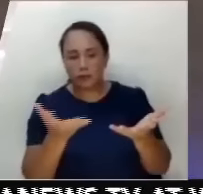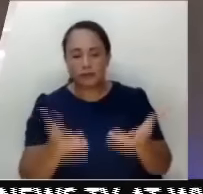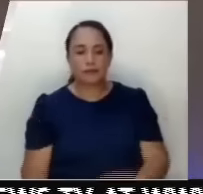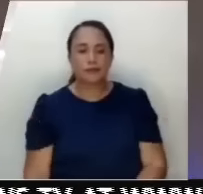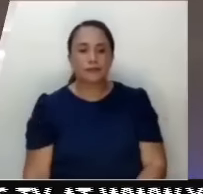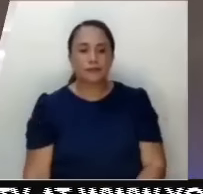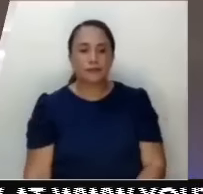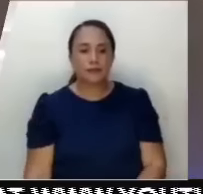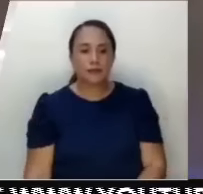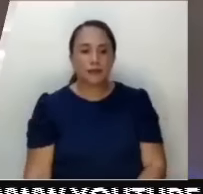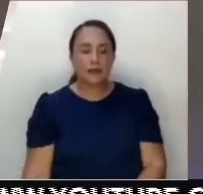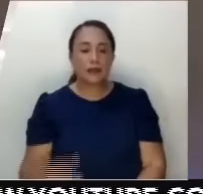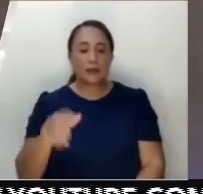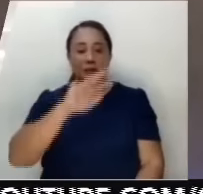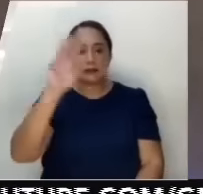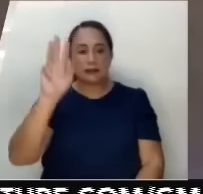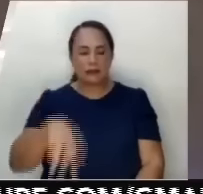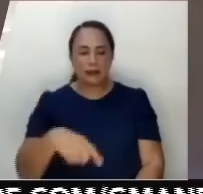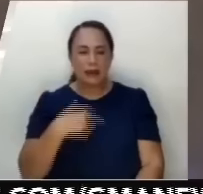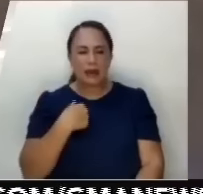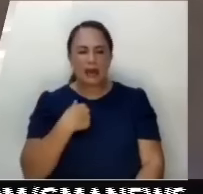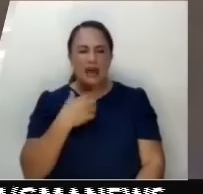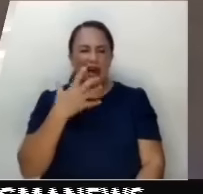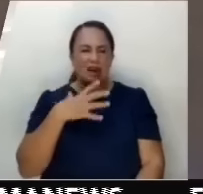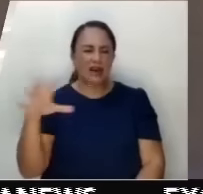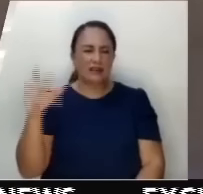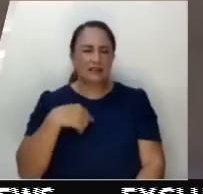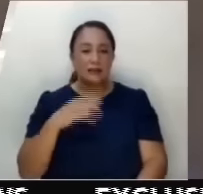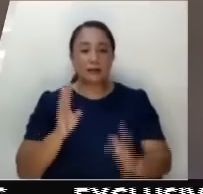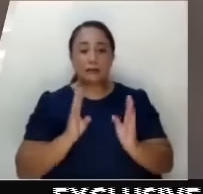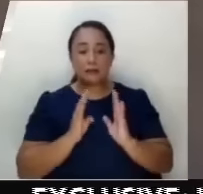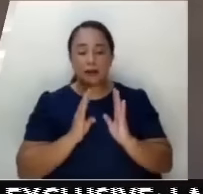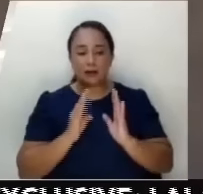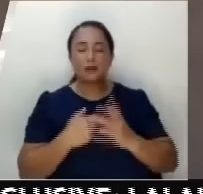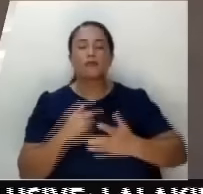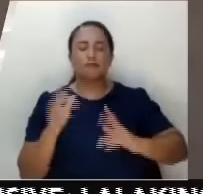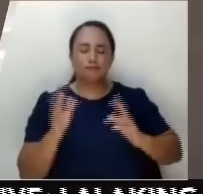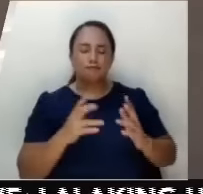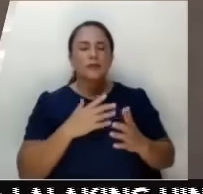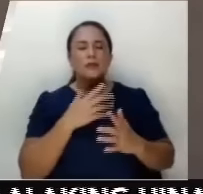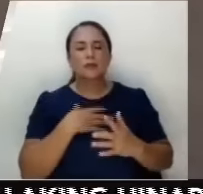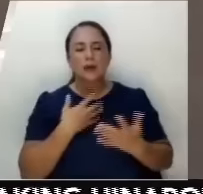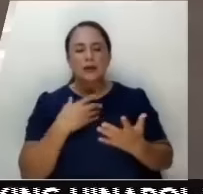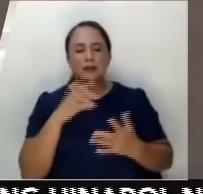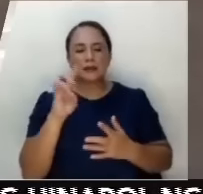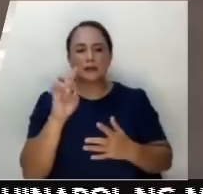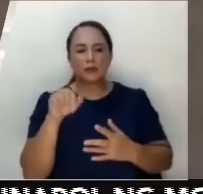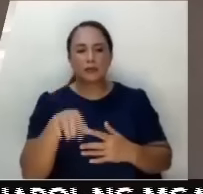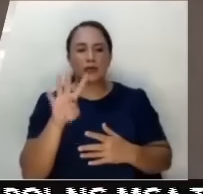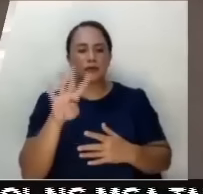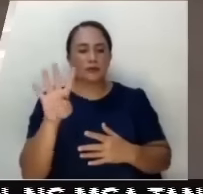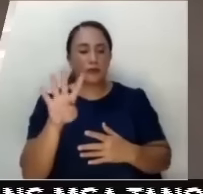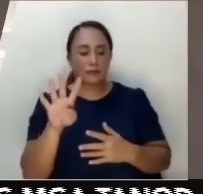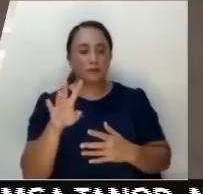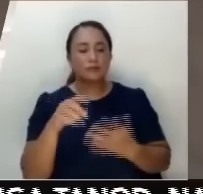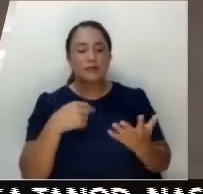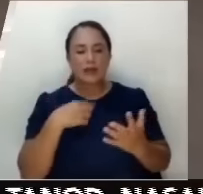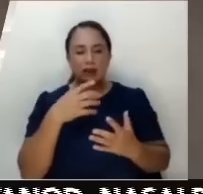Kung dito sa Metro Manila, nakakapasong init, sa Baguio City, sinulit ng mga turista ang 17.4 degrees Celsius na